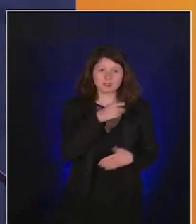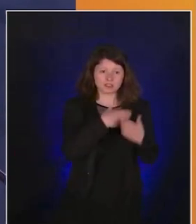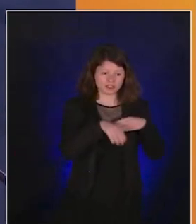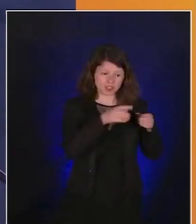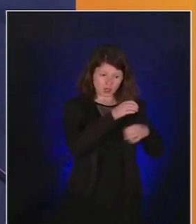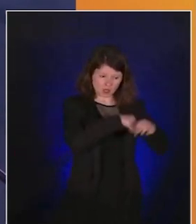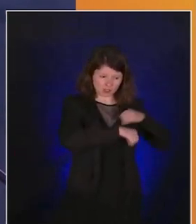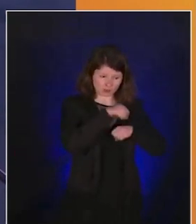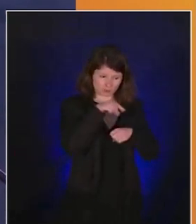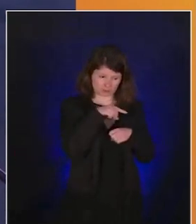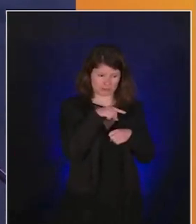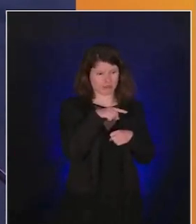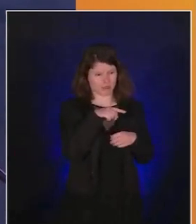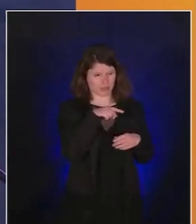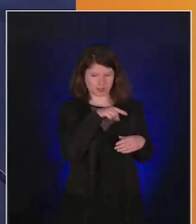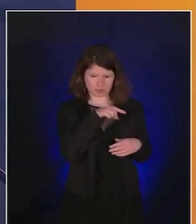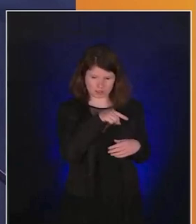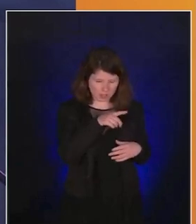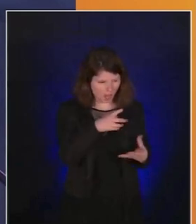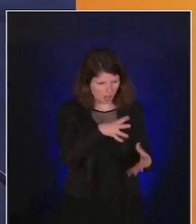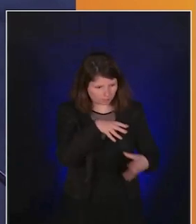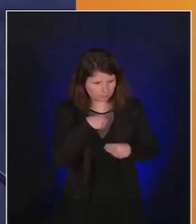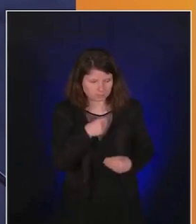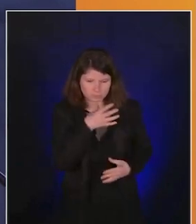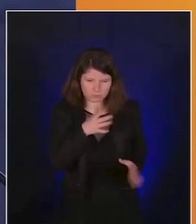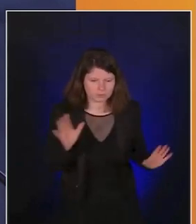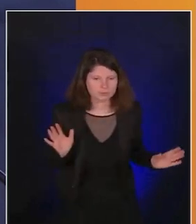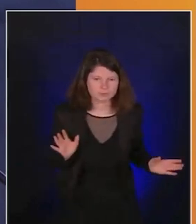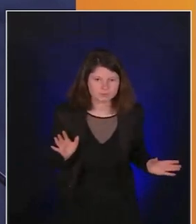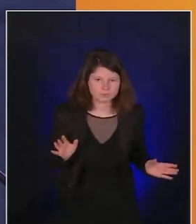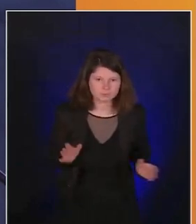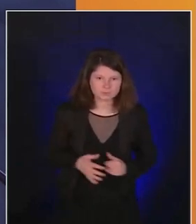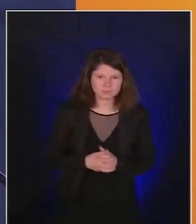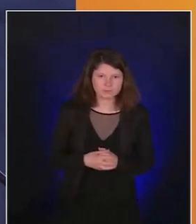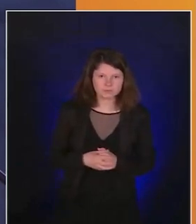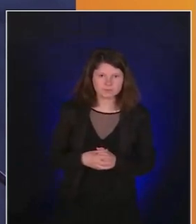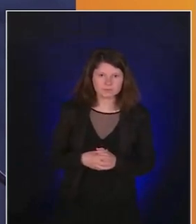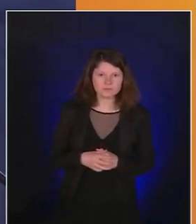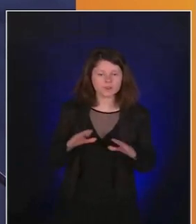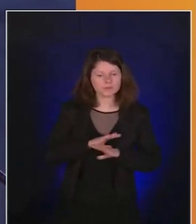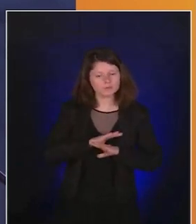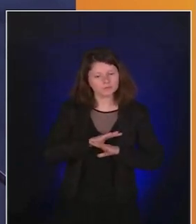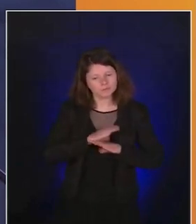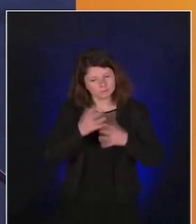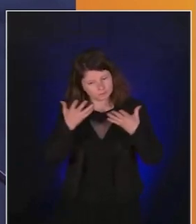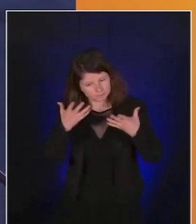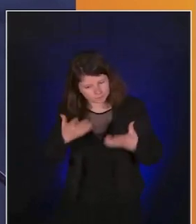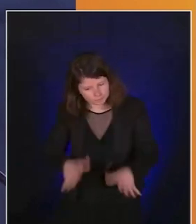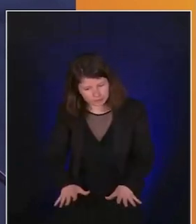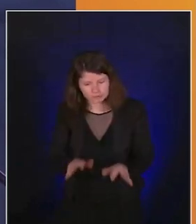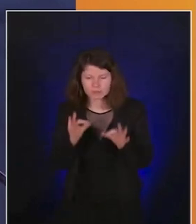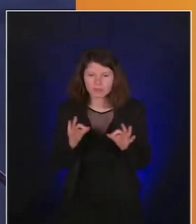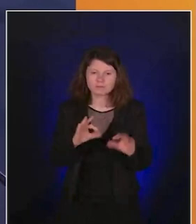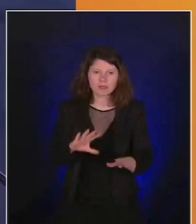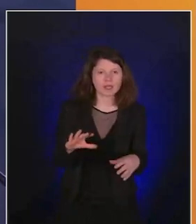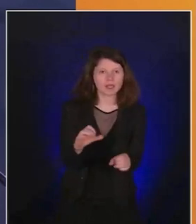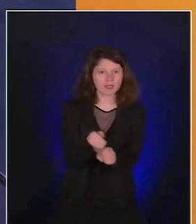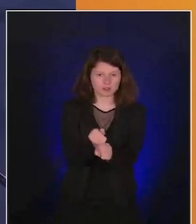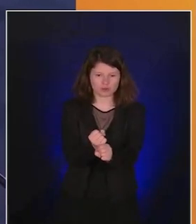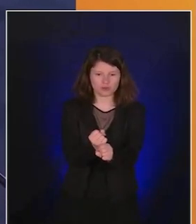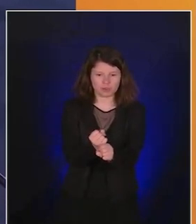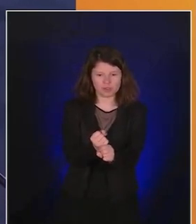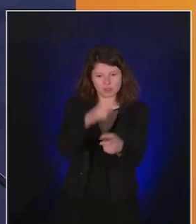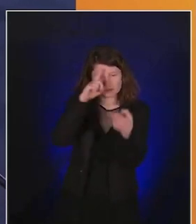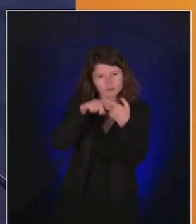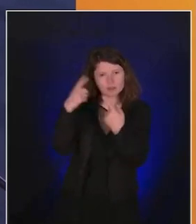inadmissible. Je vais finir avec le résumé d'un charte de revendications minimales que 20